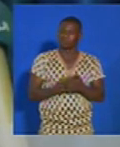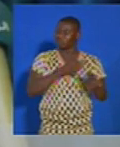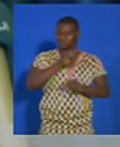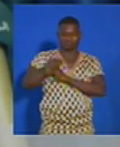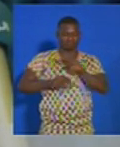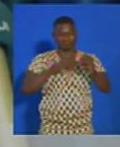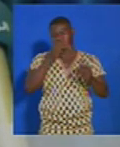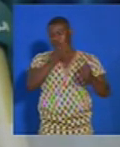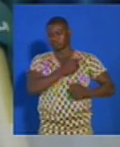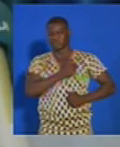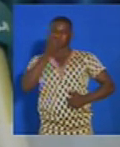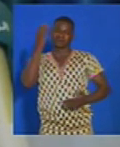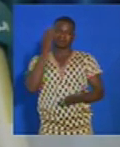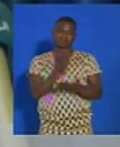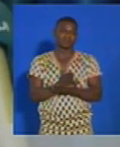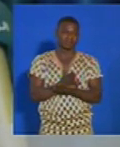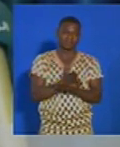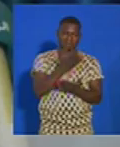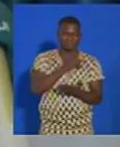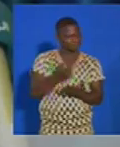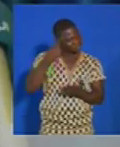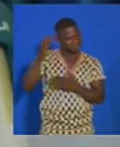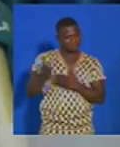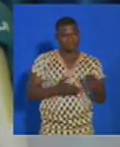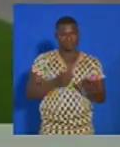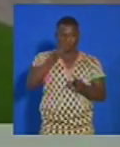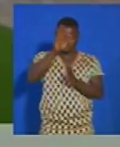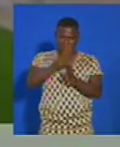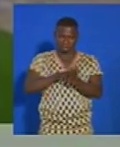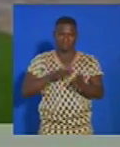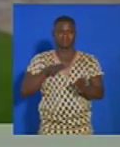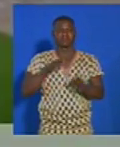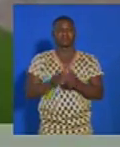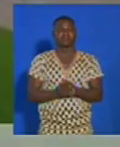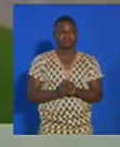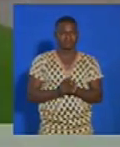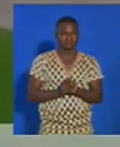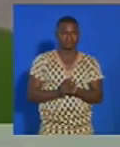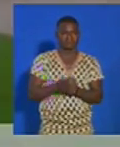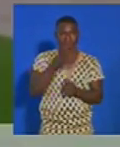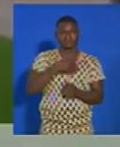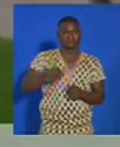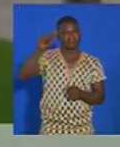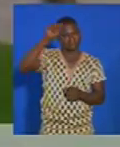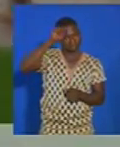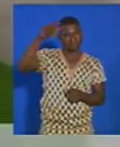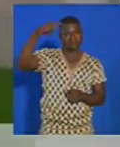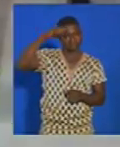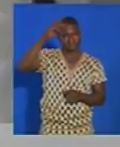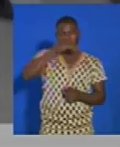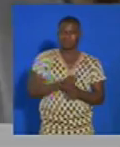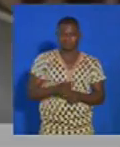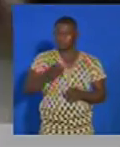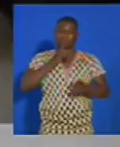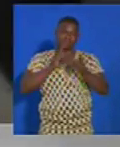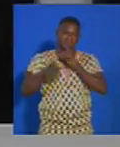cessent. Un appel à la retenue, au calme et à la désescalade. Antonio Guterres s'est entretenu avec le chef du